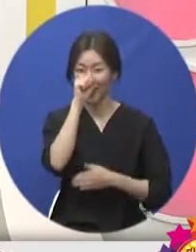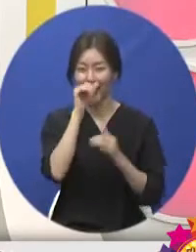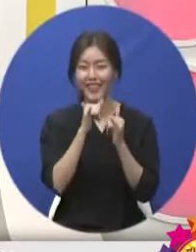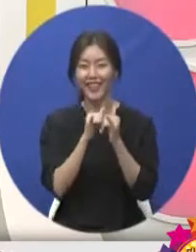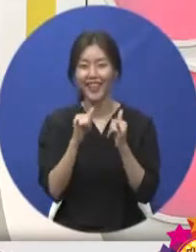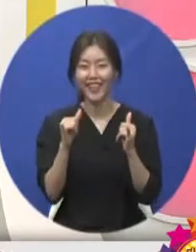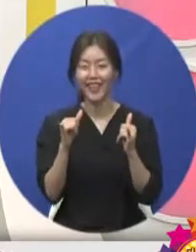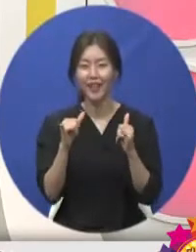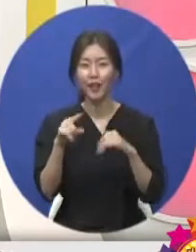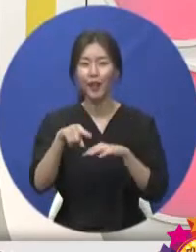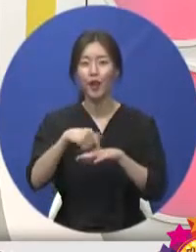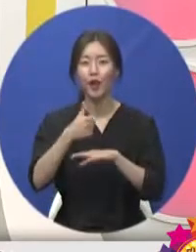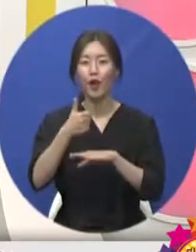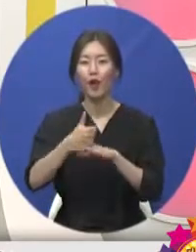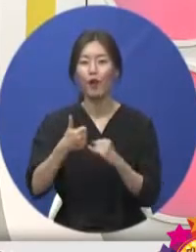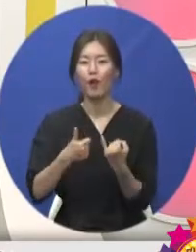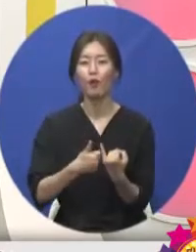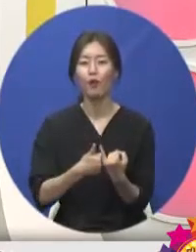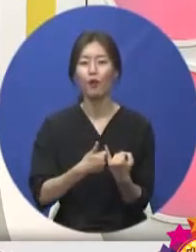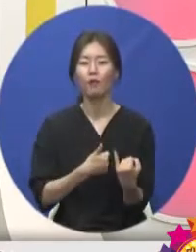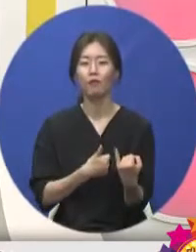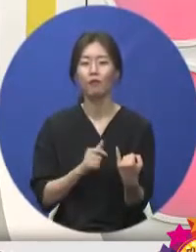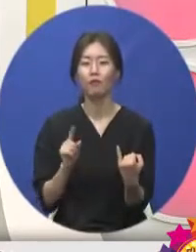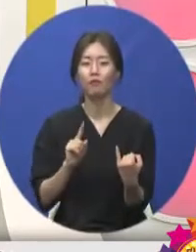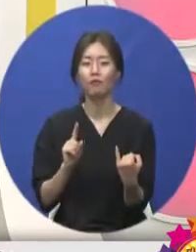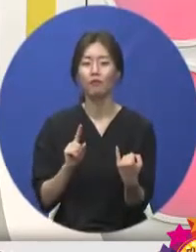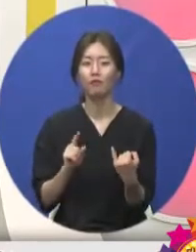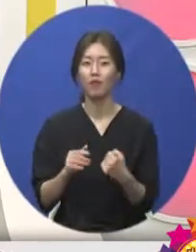왕비. 영화를 좋아하는 네. 사람